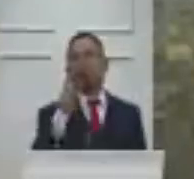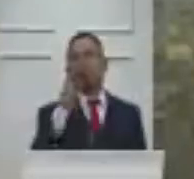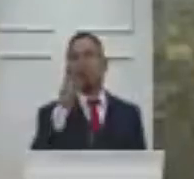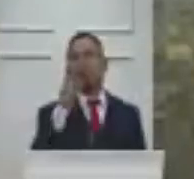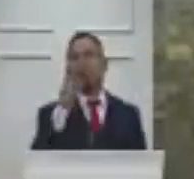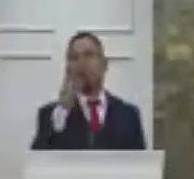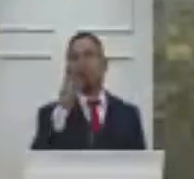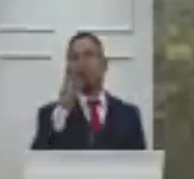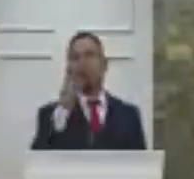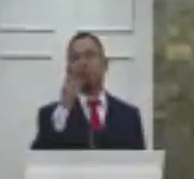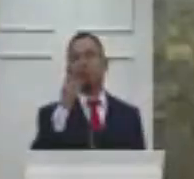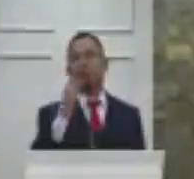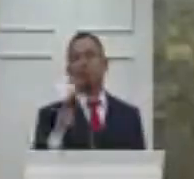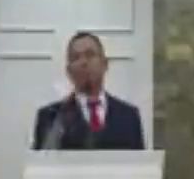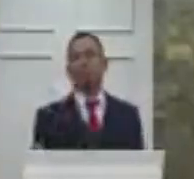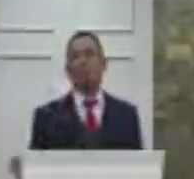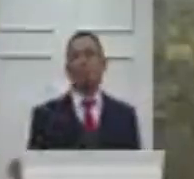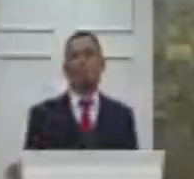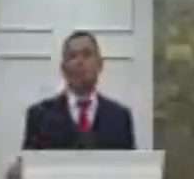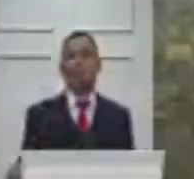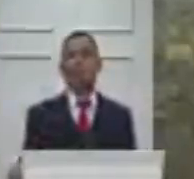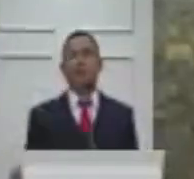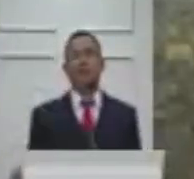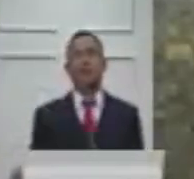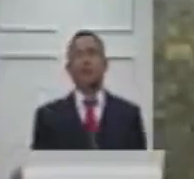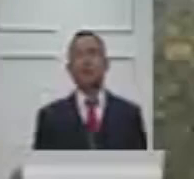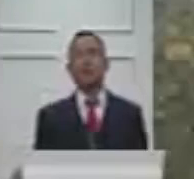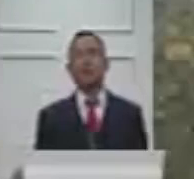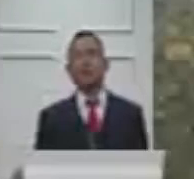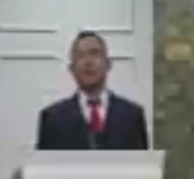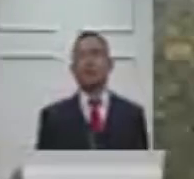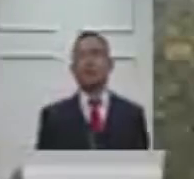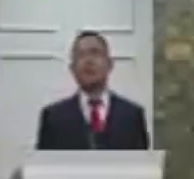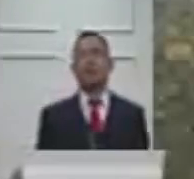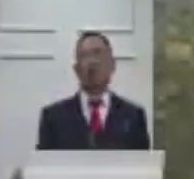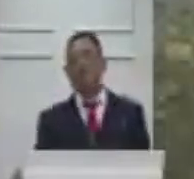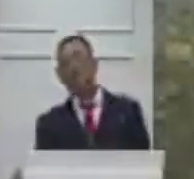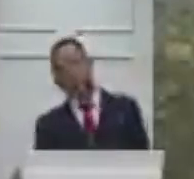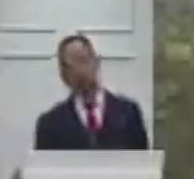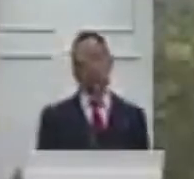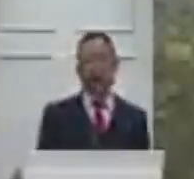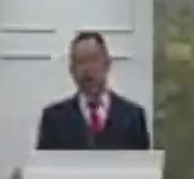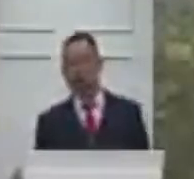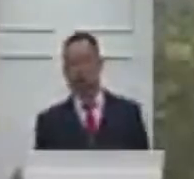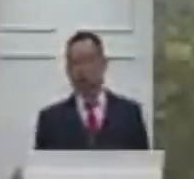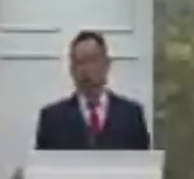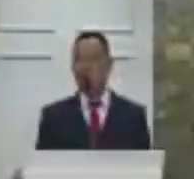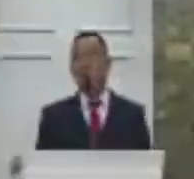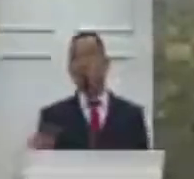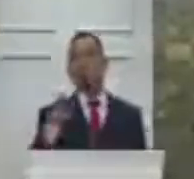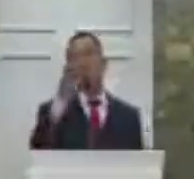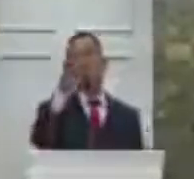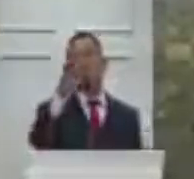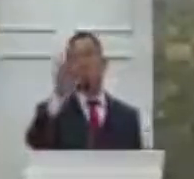sa tamang pamamaraan, mga kapatid. Sa tamang pamamaraan. See, hindi yun, kita mo, pasilip-silip lang sila pag anong-ganong sila. Pero